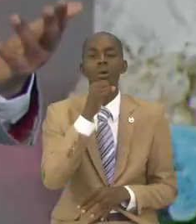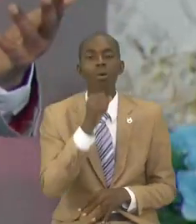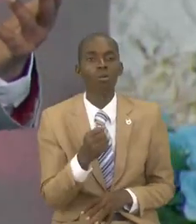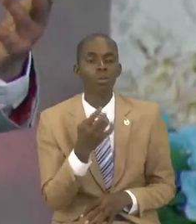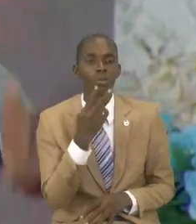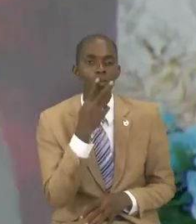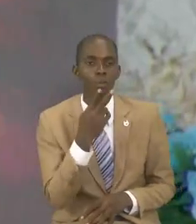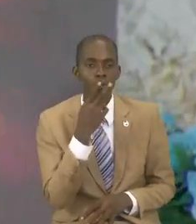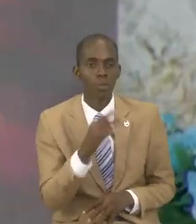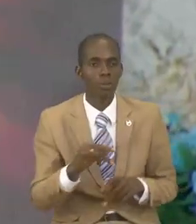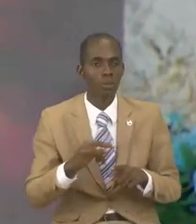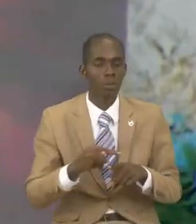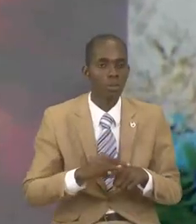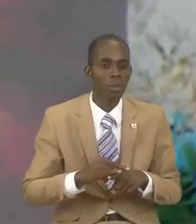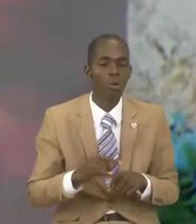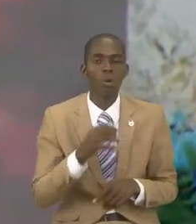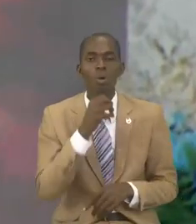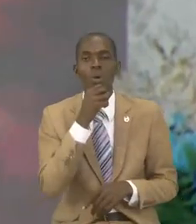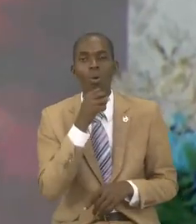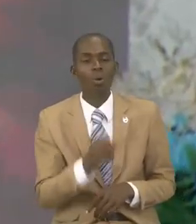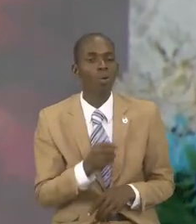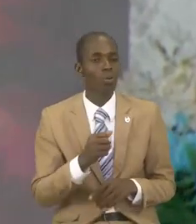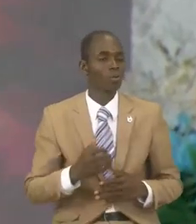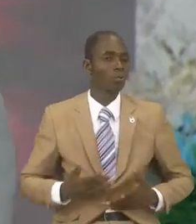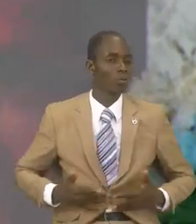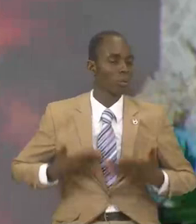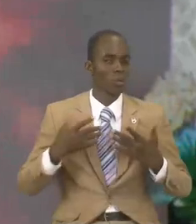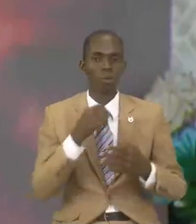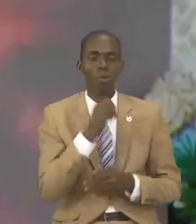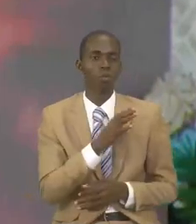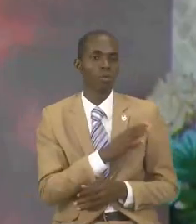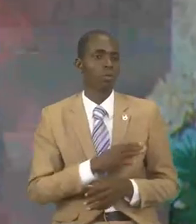fumée, l'ancienne habitude, l'ancien style de vie.